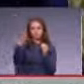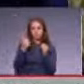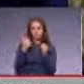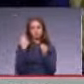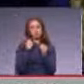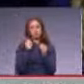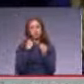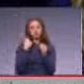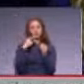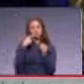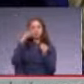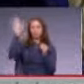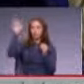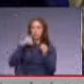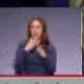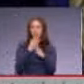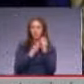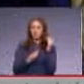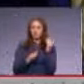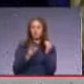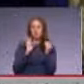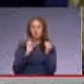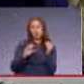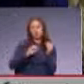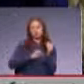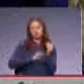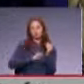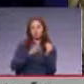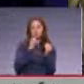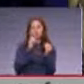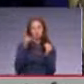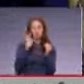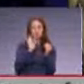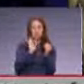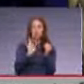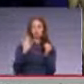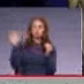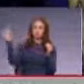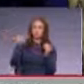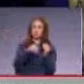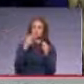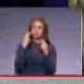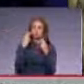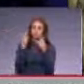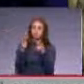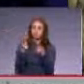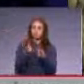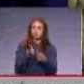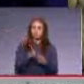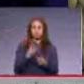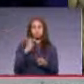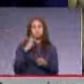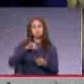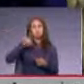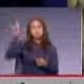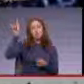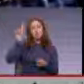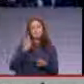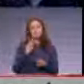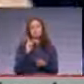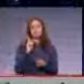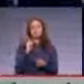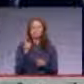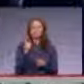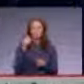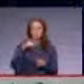لك بيهم. يا رب قلبهم يحن كده. ويا رب يا رب هم قلبهم يمكن مسافرين مش موجودين هنا حد. لا لا انا